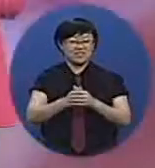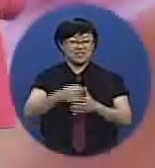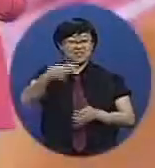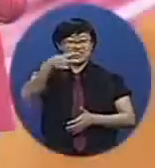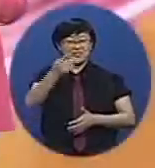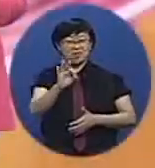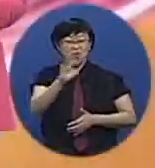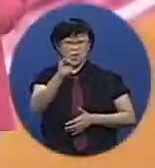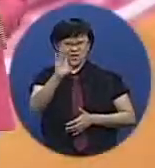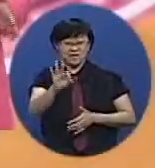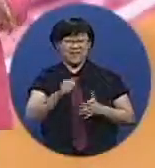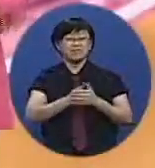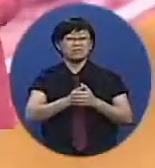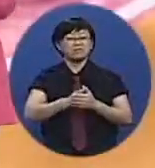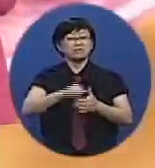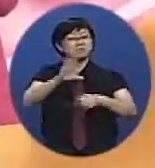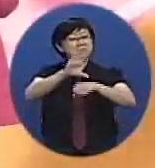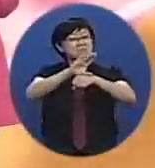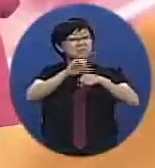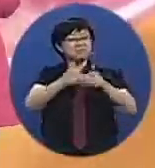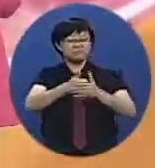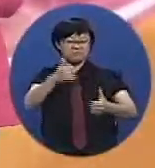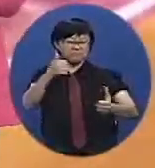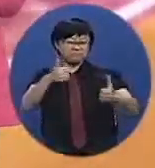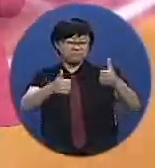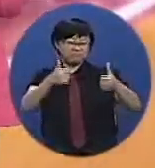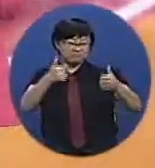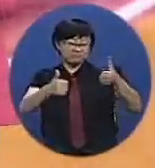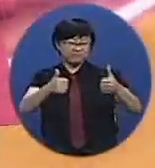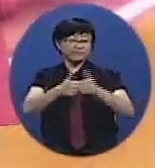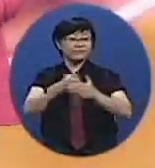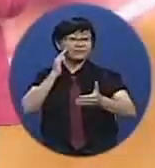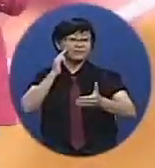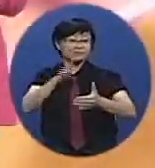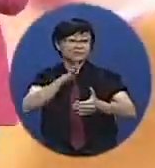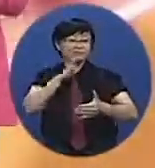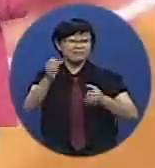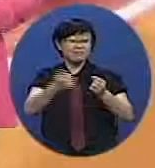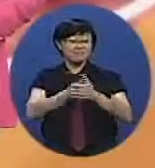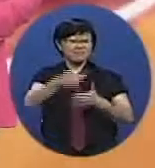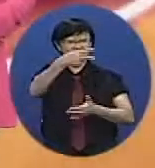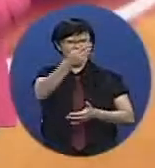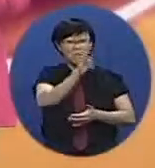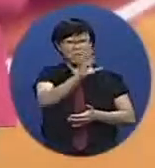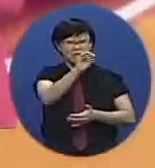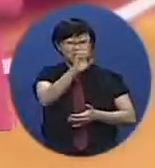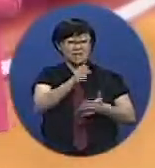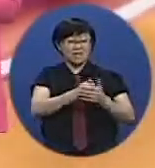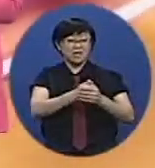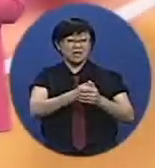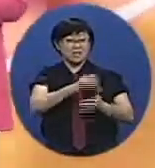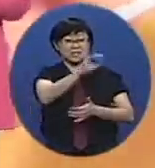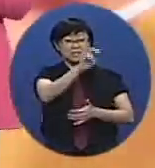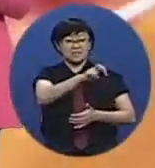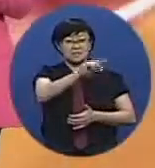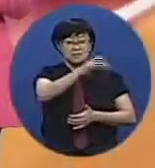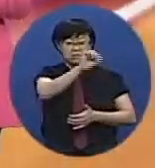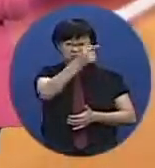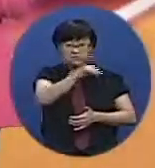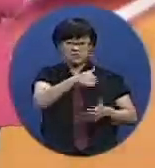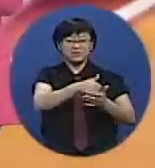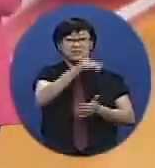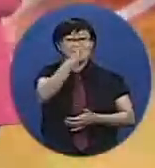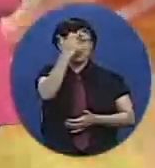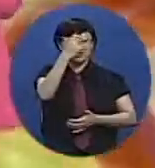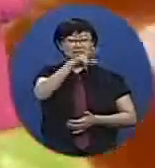동양방송 MBC가 아주 라이벌이었어요. 그렇지. 예, 그래서 이제 동양방송에서는 임성훈 씨, 또 최민아